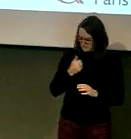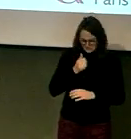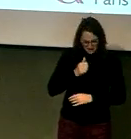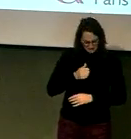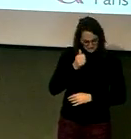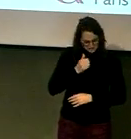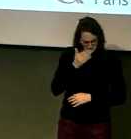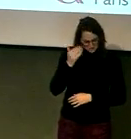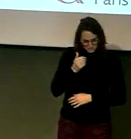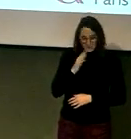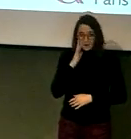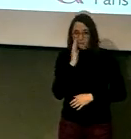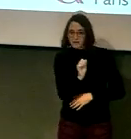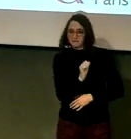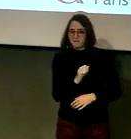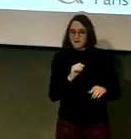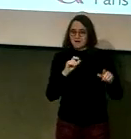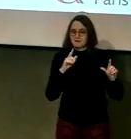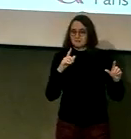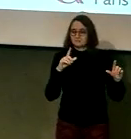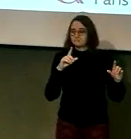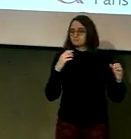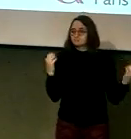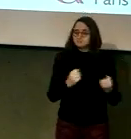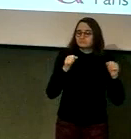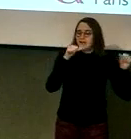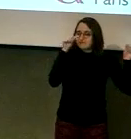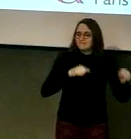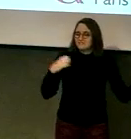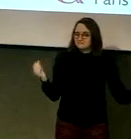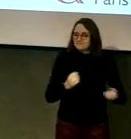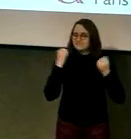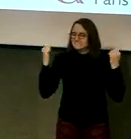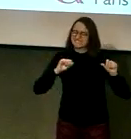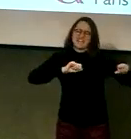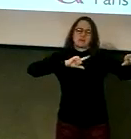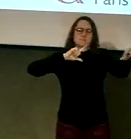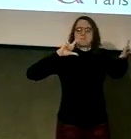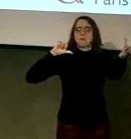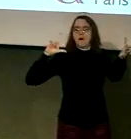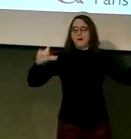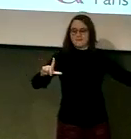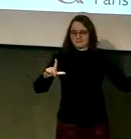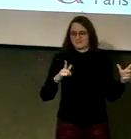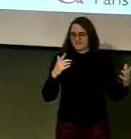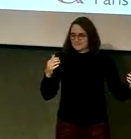ou avant-hier, j'ai remarqué il y a une grande campagne d'affichage immense